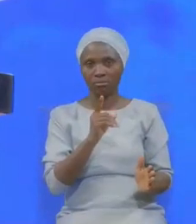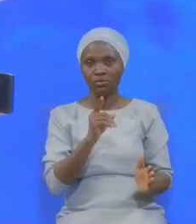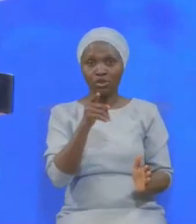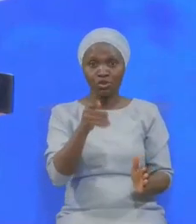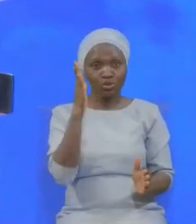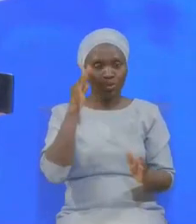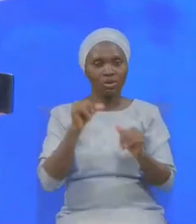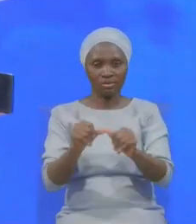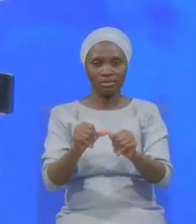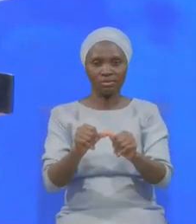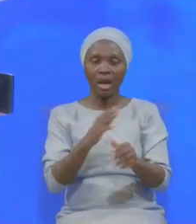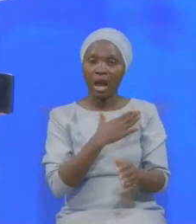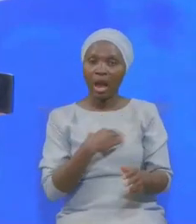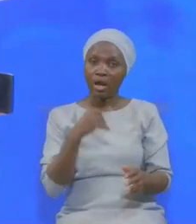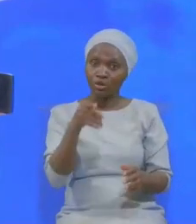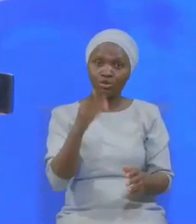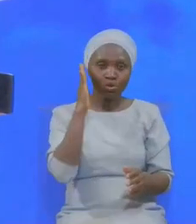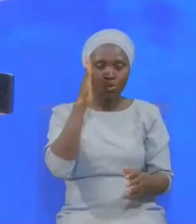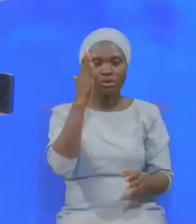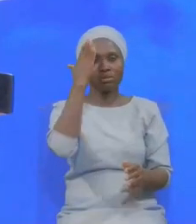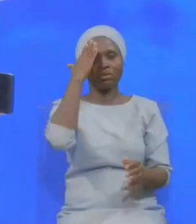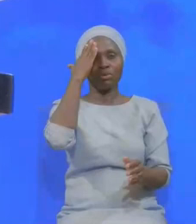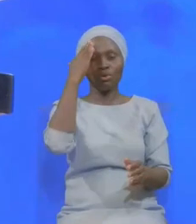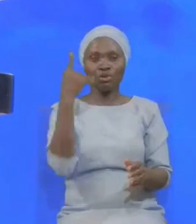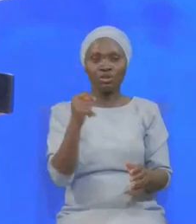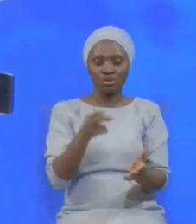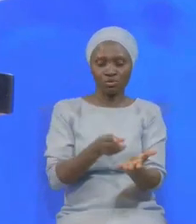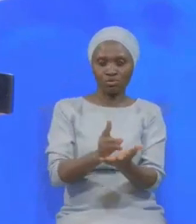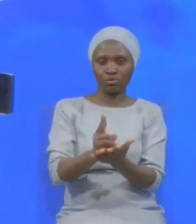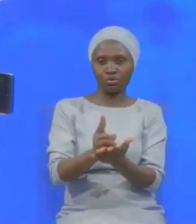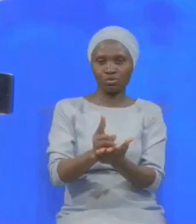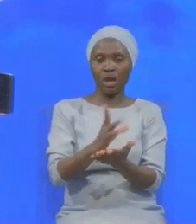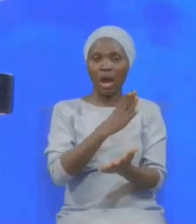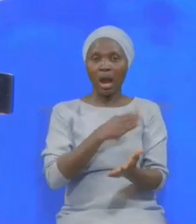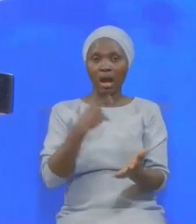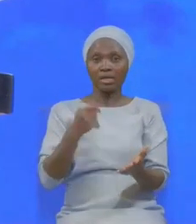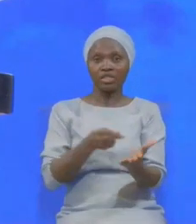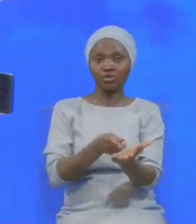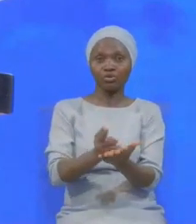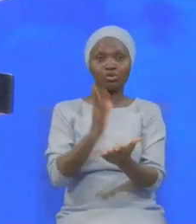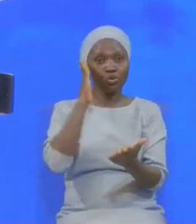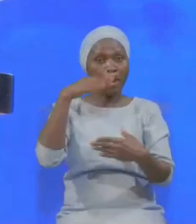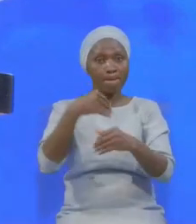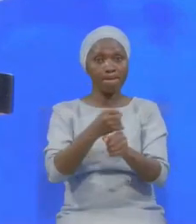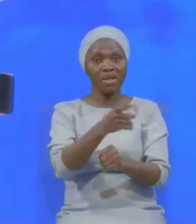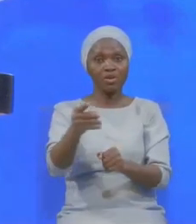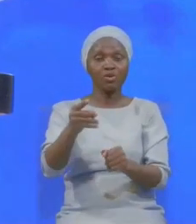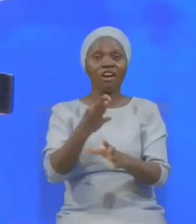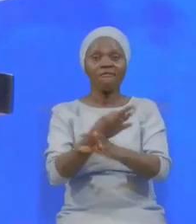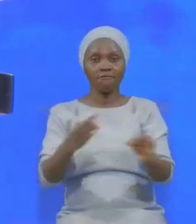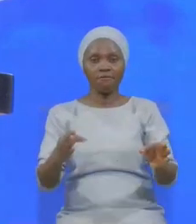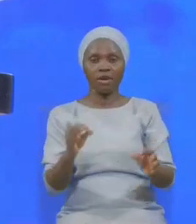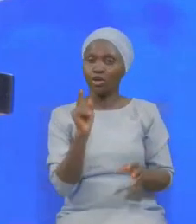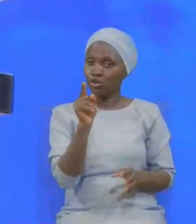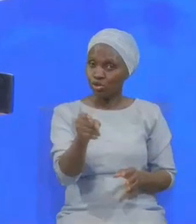vérité et la vérité vous affranchira. Vous connaîtrez la vérité